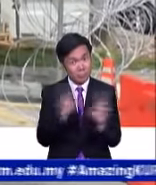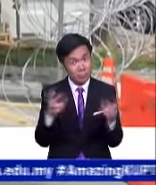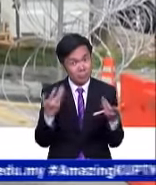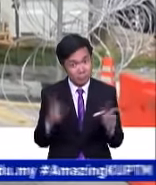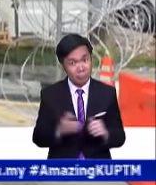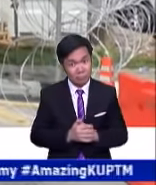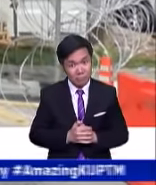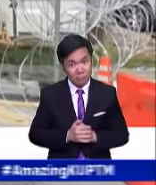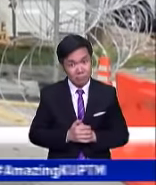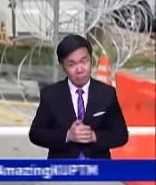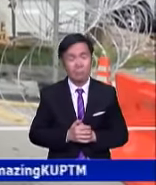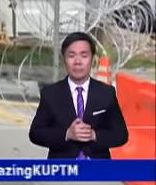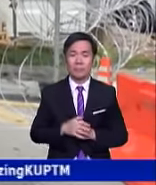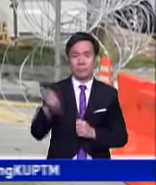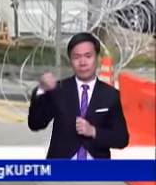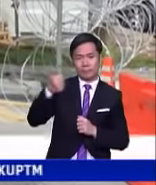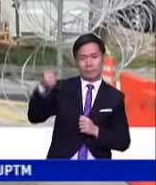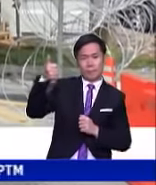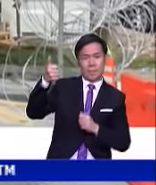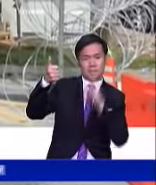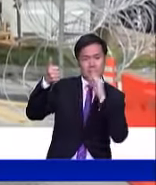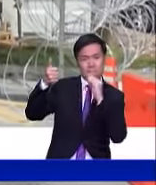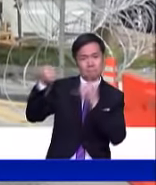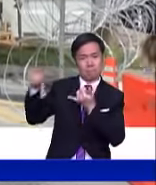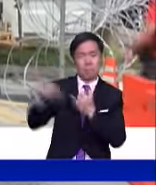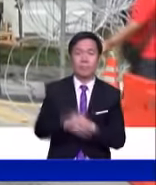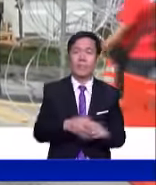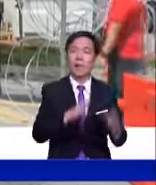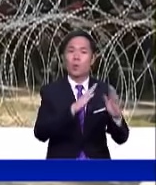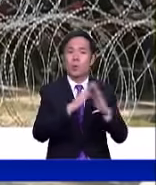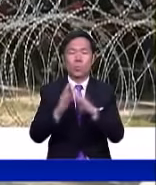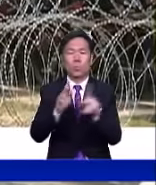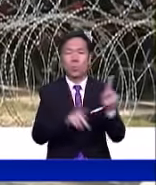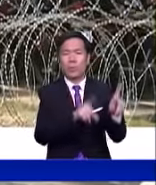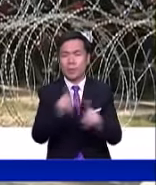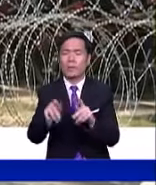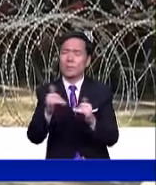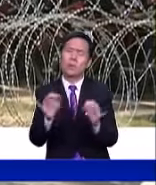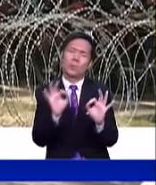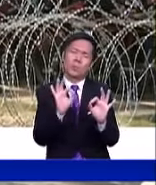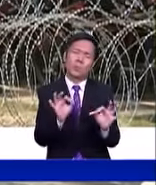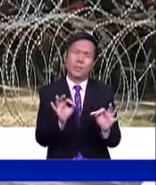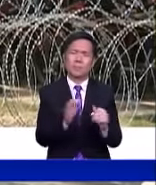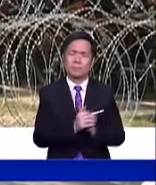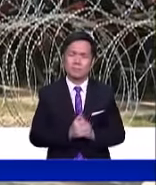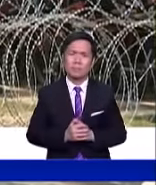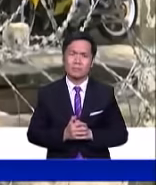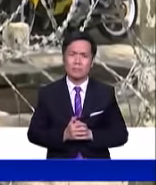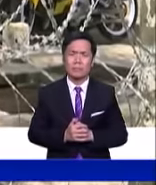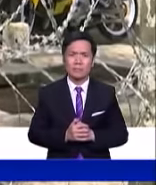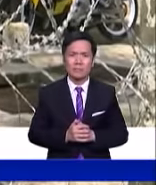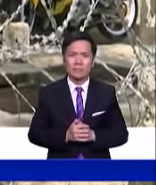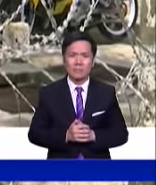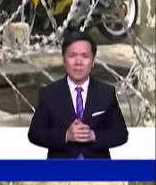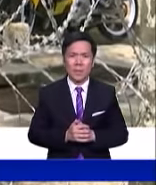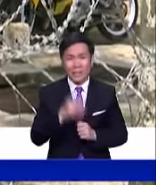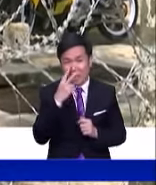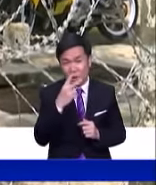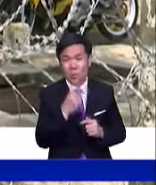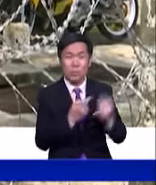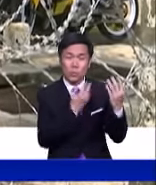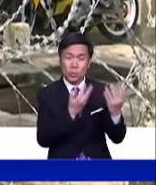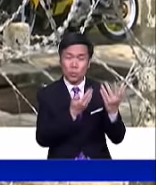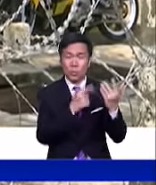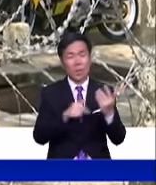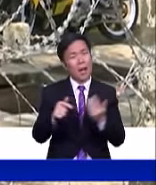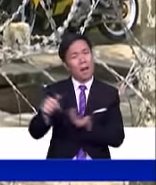Dan penduduk berada dalam keadaan yang terkawal lah. Alhamdulillah, kemungkinan kita masih lagi menunggu